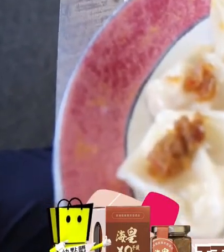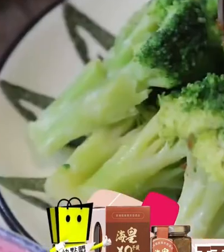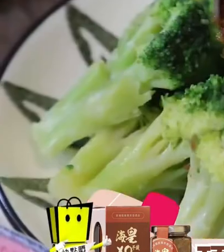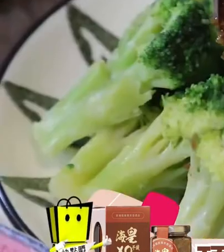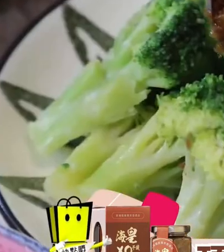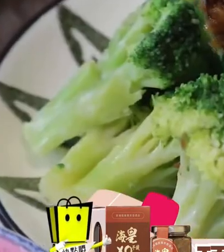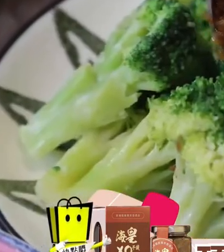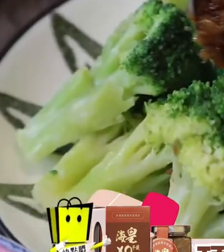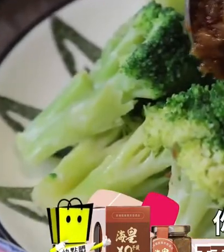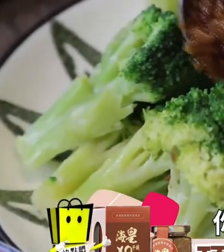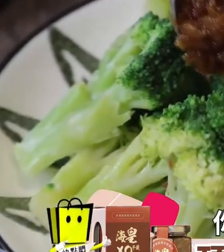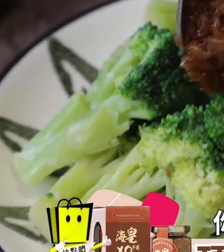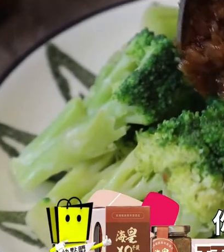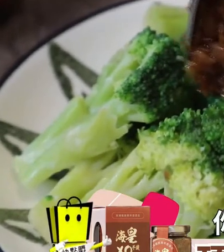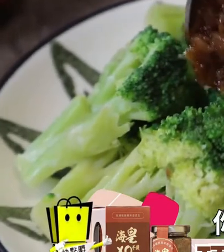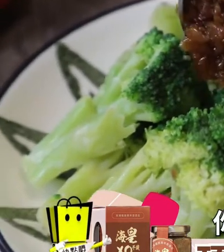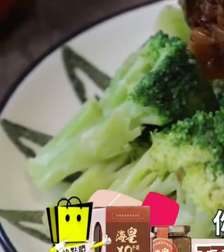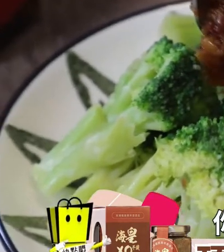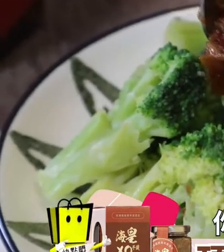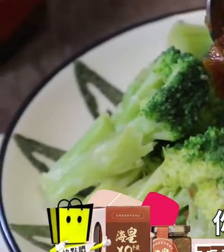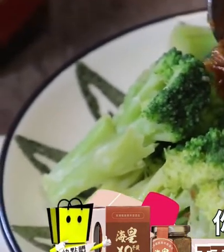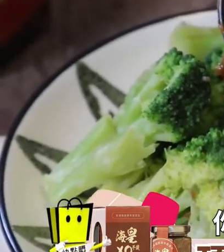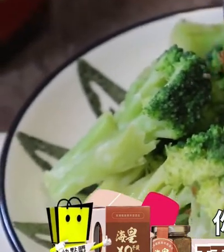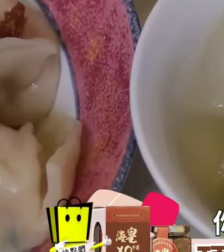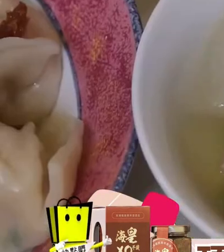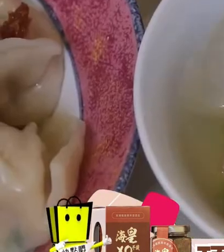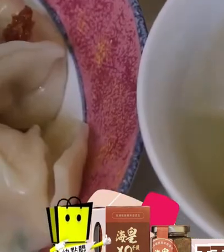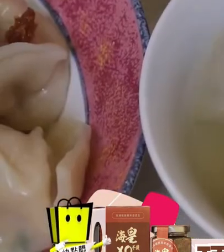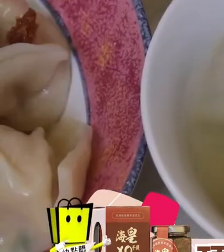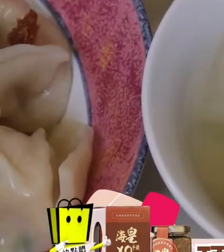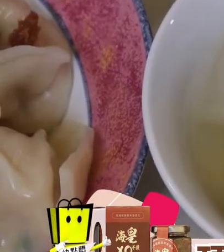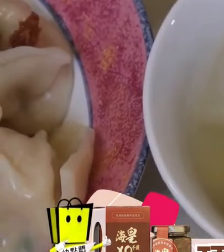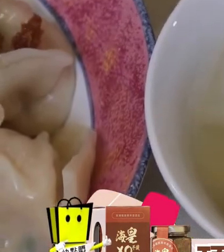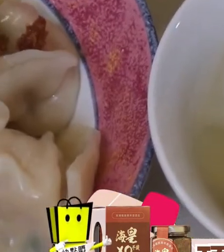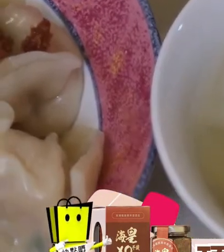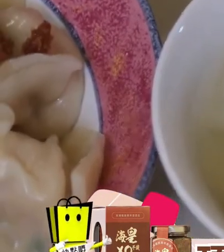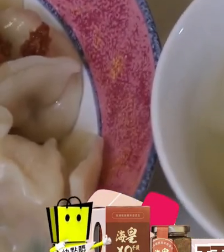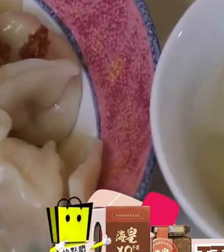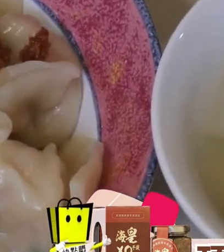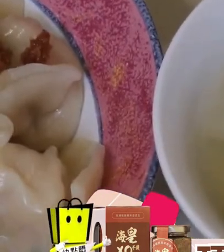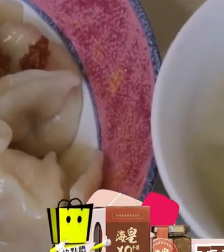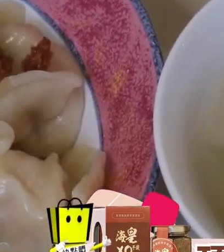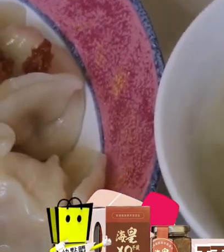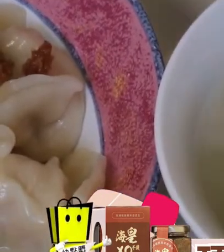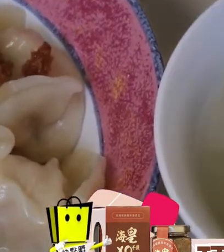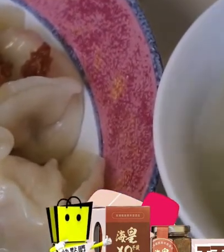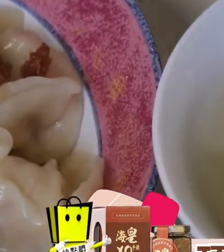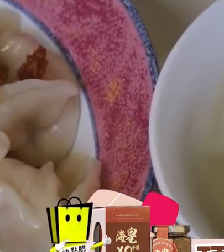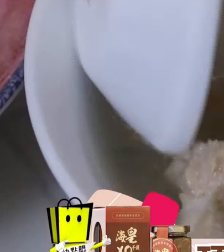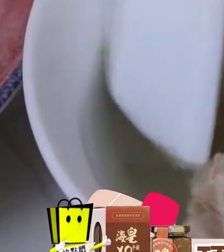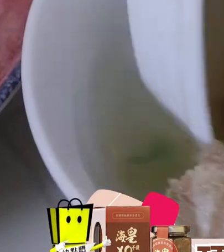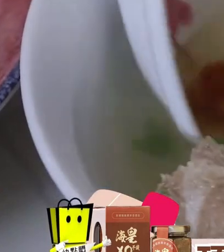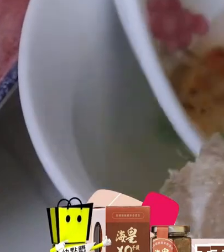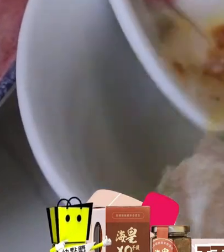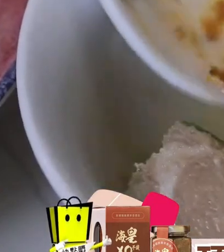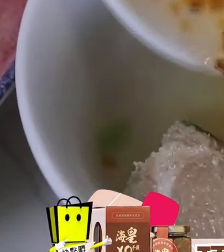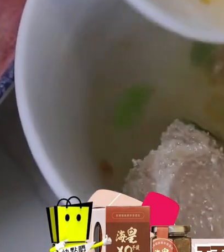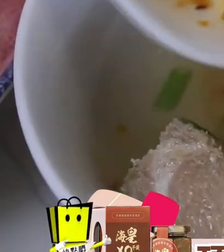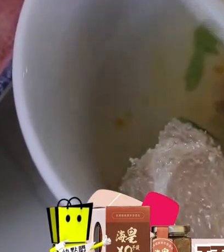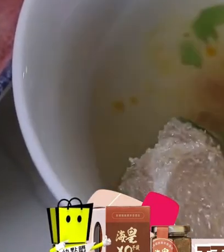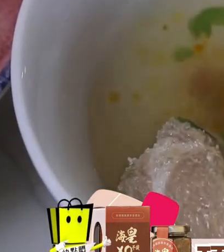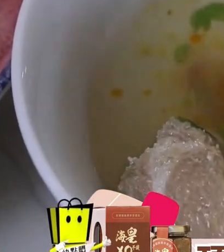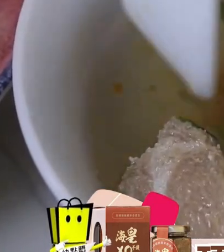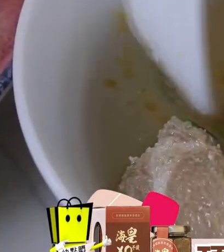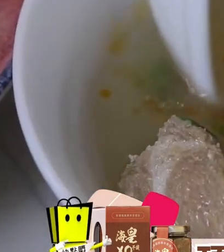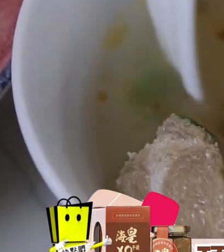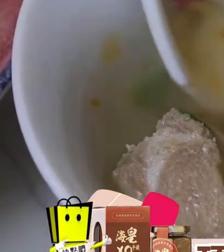烫青菜也可以，你就直接把它淋上去拌上去。那另外呢，放加在汤里面呢，一点点这个 XO 酱呢可